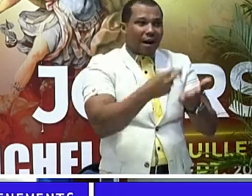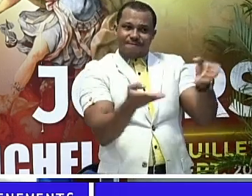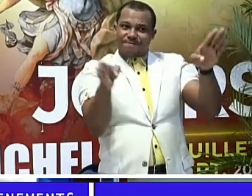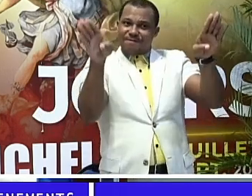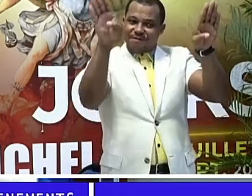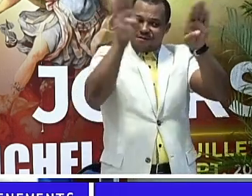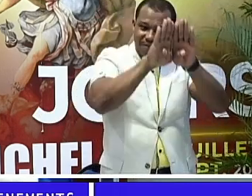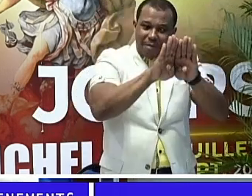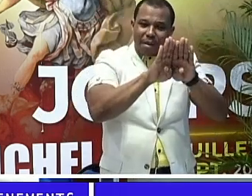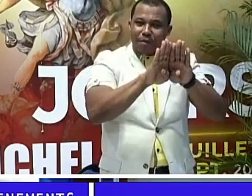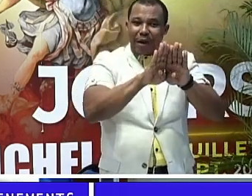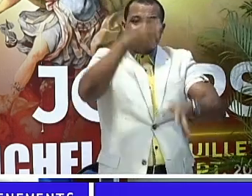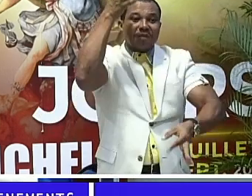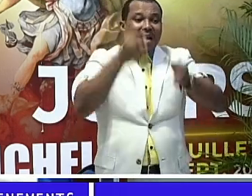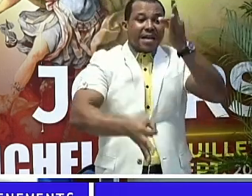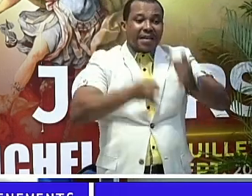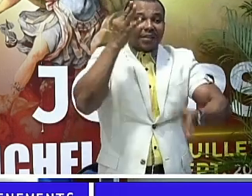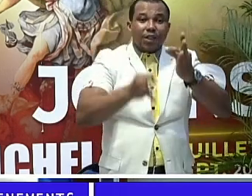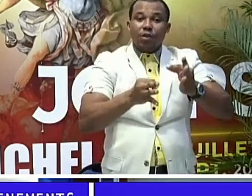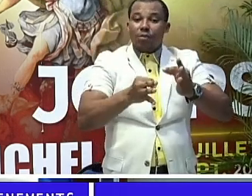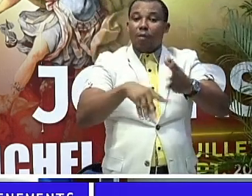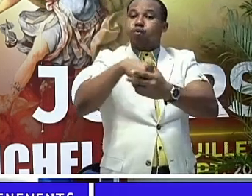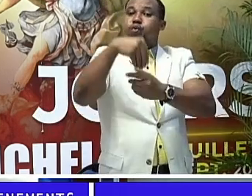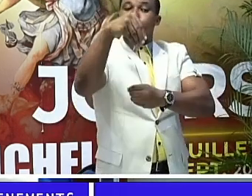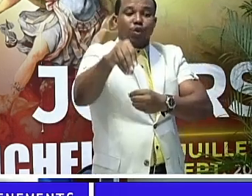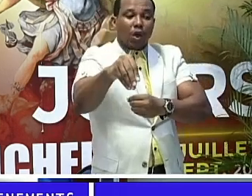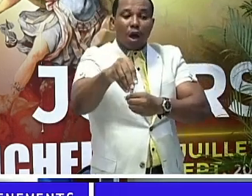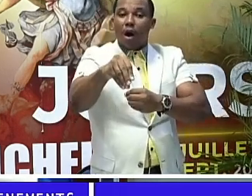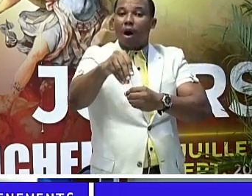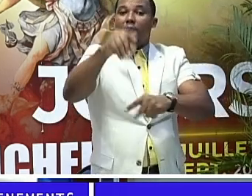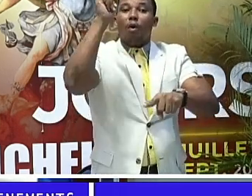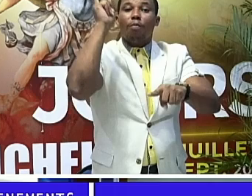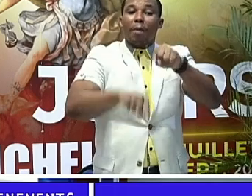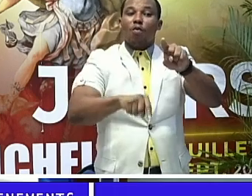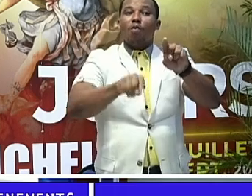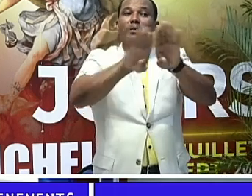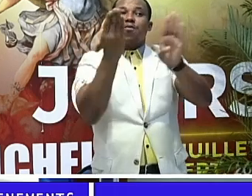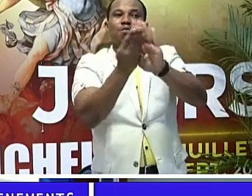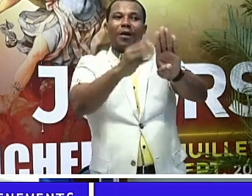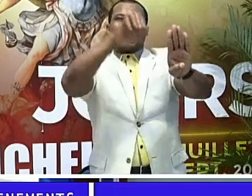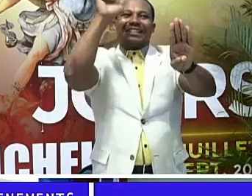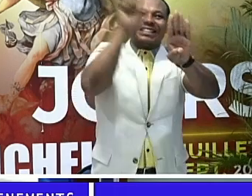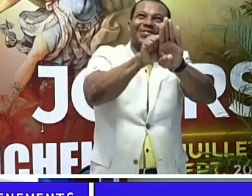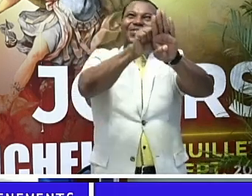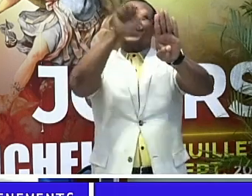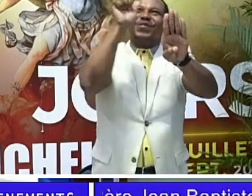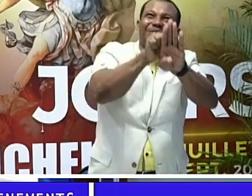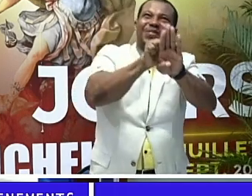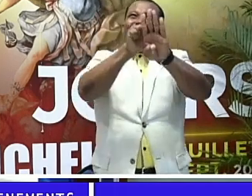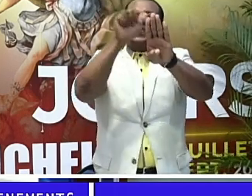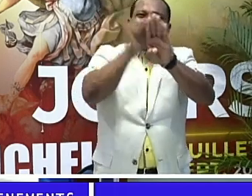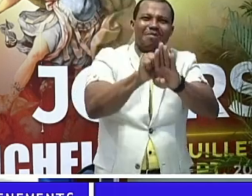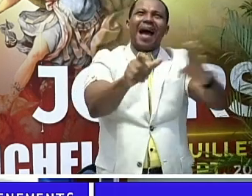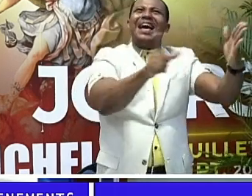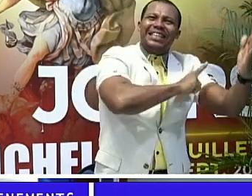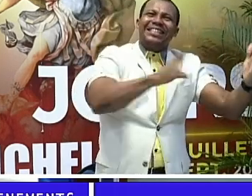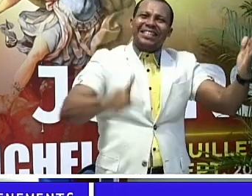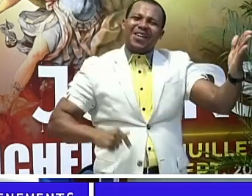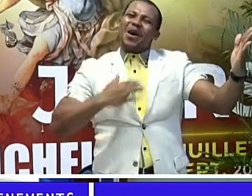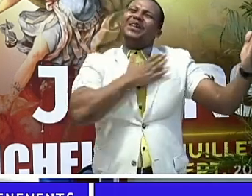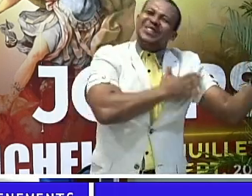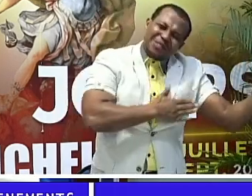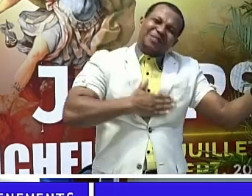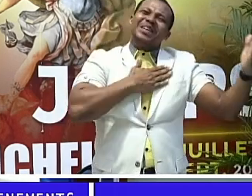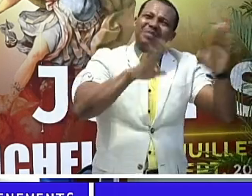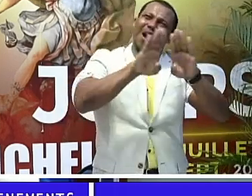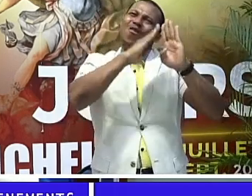porte, si vous du dehors, vous vous mettez à frapper à la porte en disant, « Seigneur,